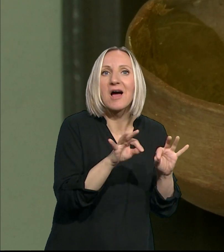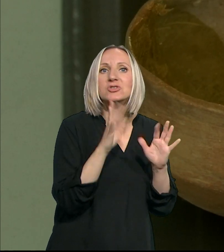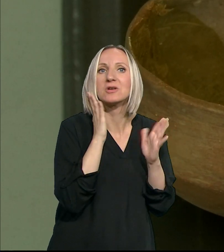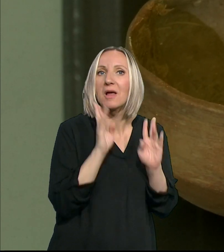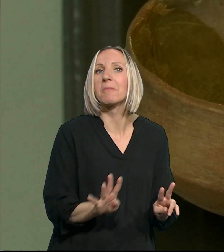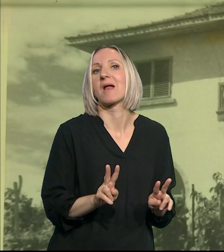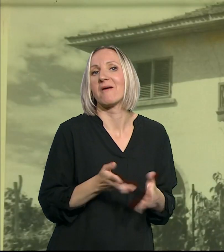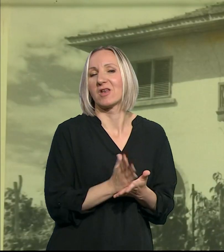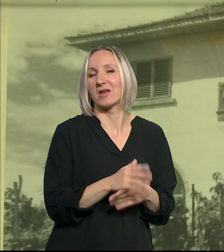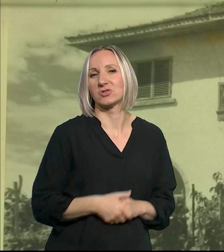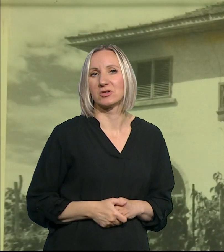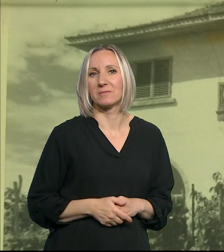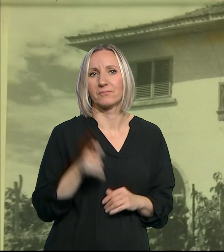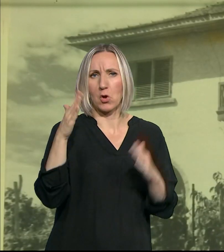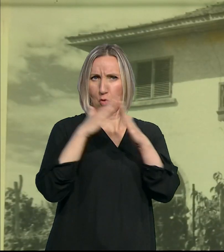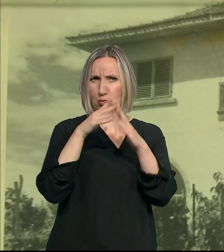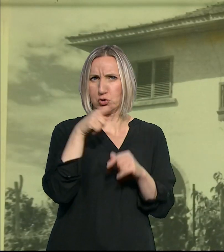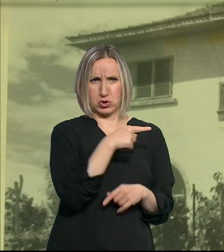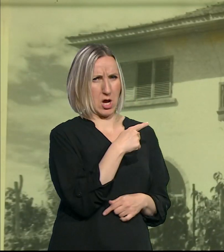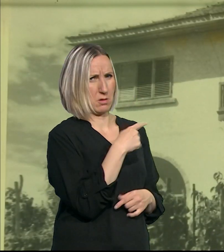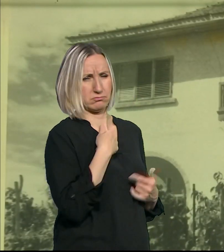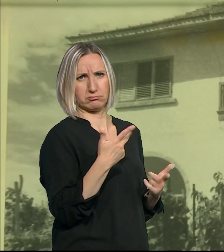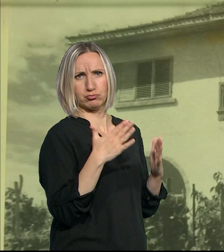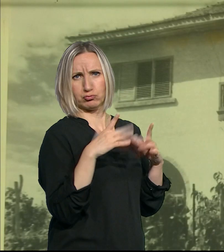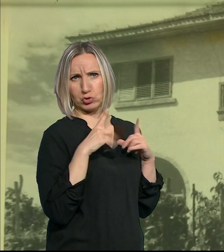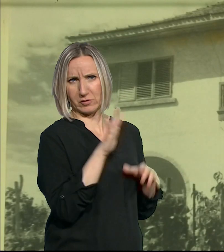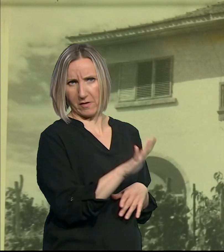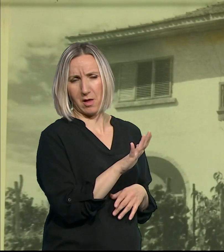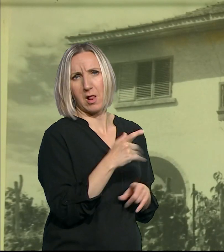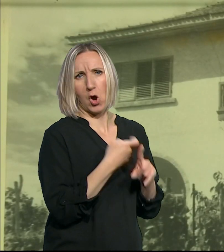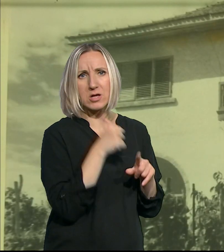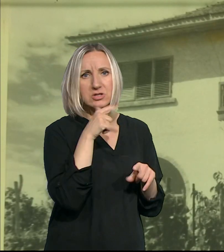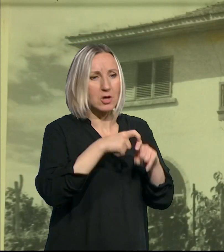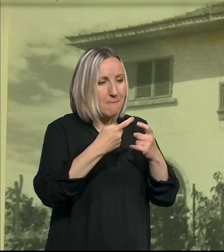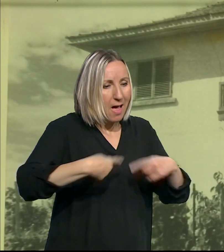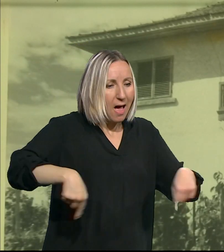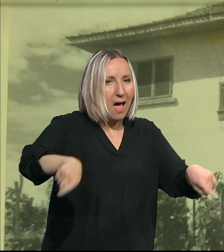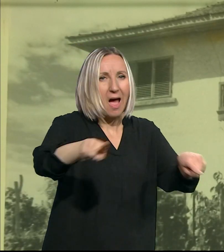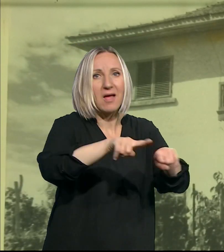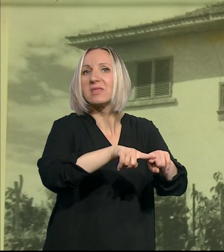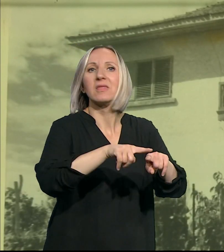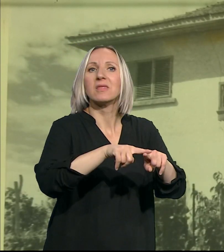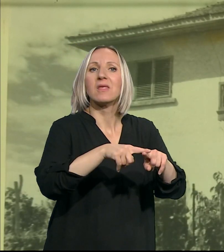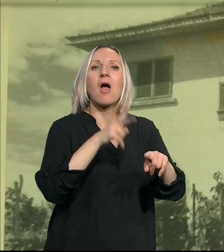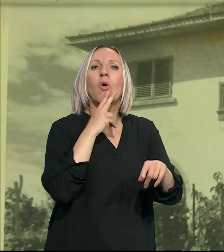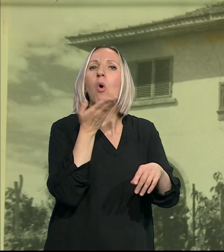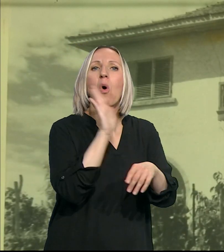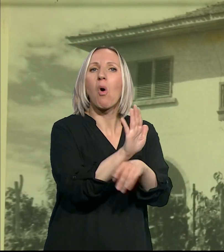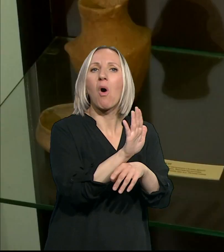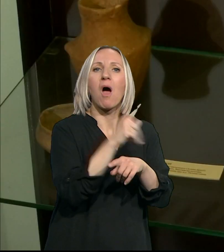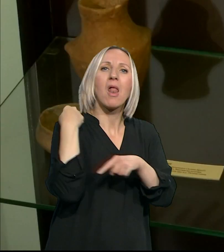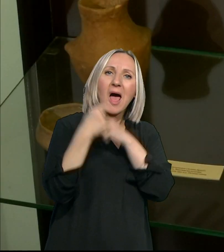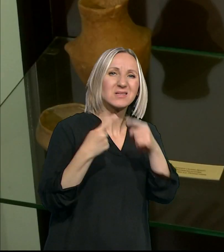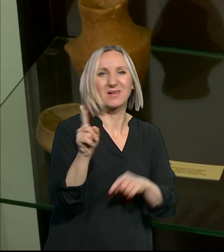pravi način. Vila u kojoj su Kostići nekada stanovali i imanje na kome je otkrivao vinčansku kulturu više ne pripadaju porodici